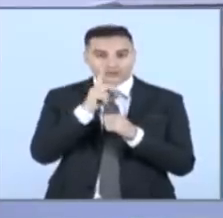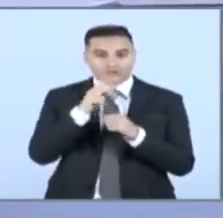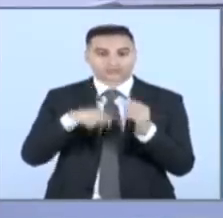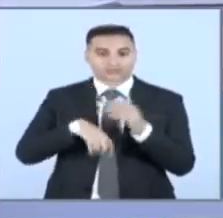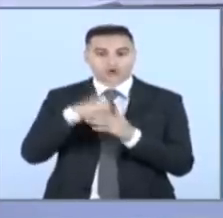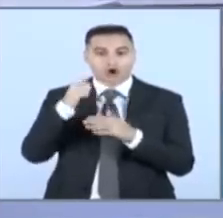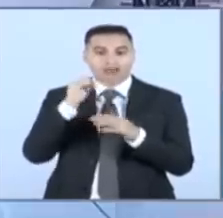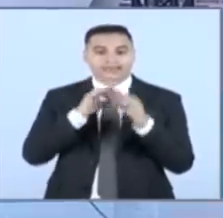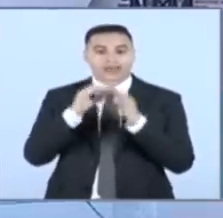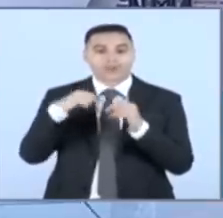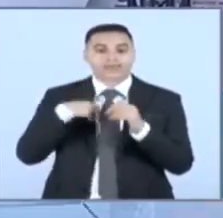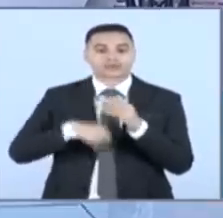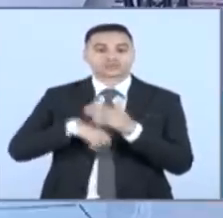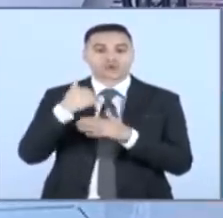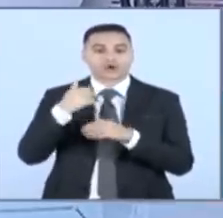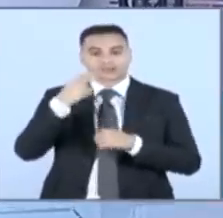2020-2021؟